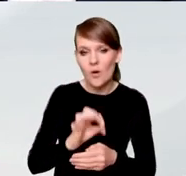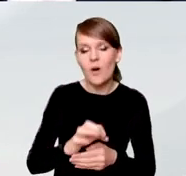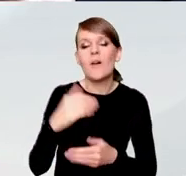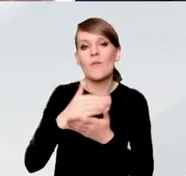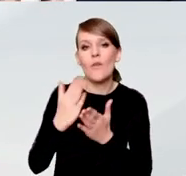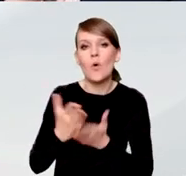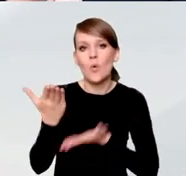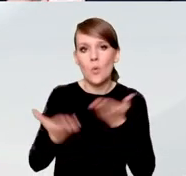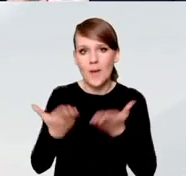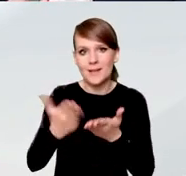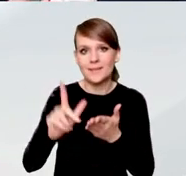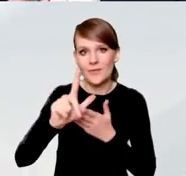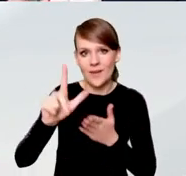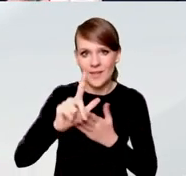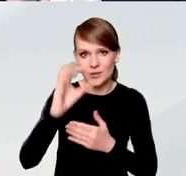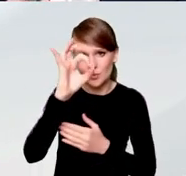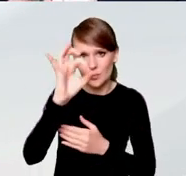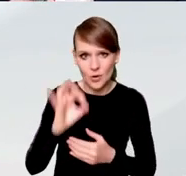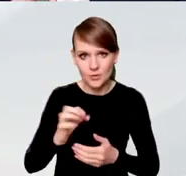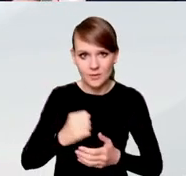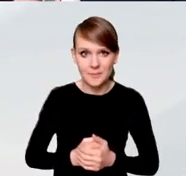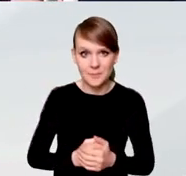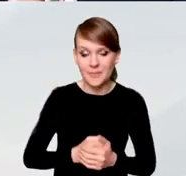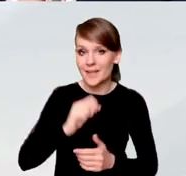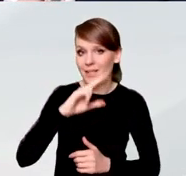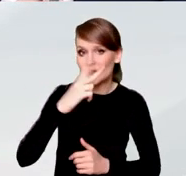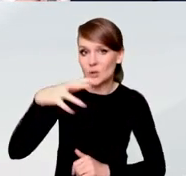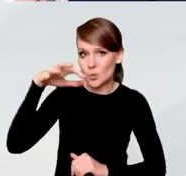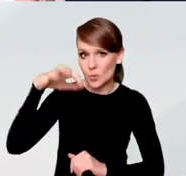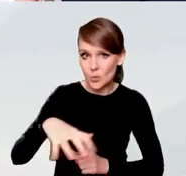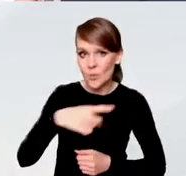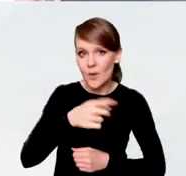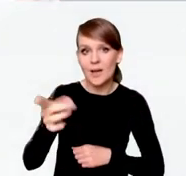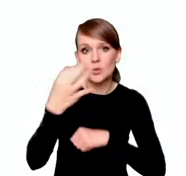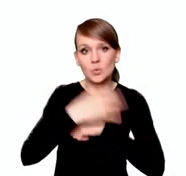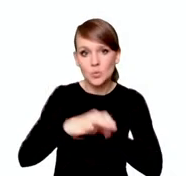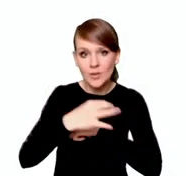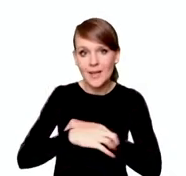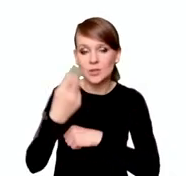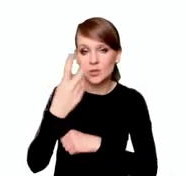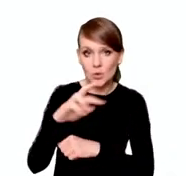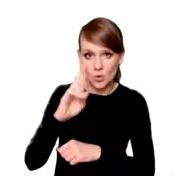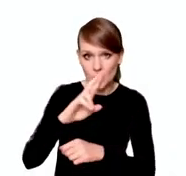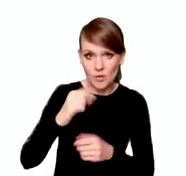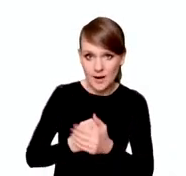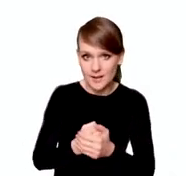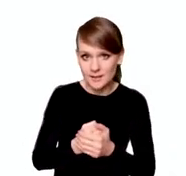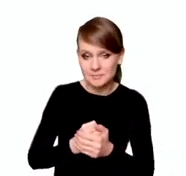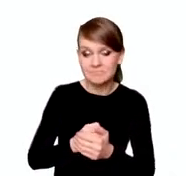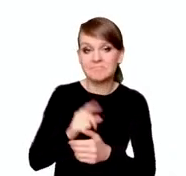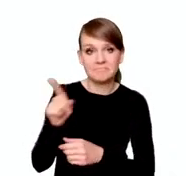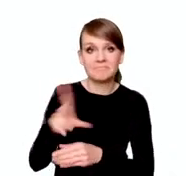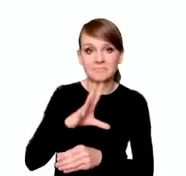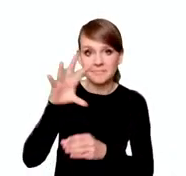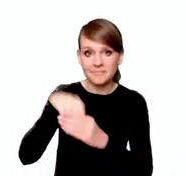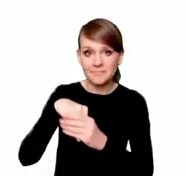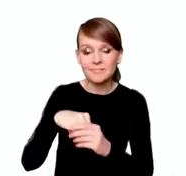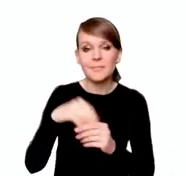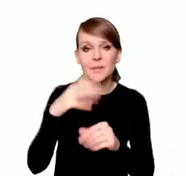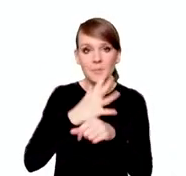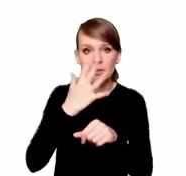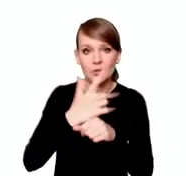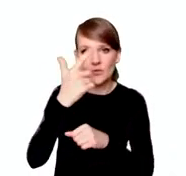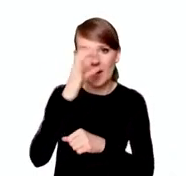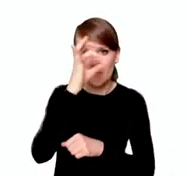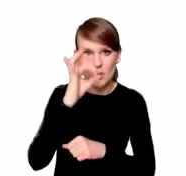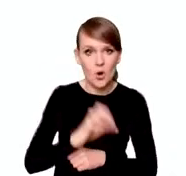12%. Trzecia grupa, studenci i doktoranci. I tutaj w próbie mieliśmy 52%